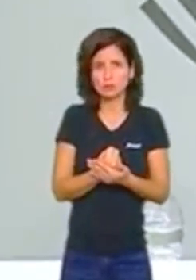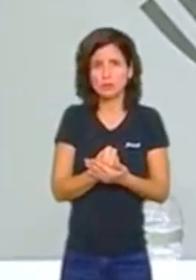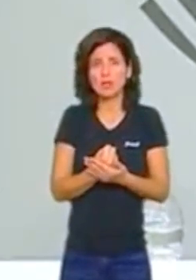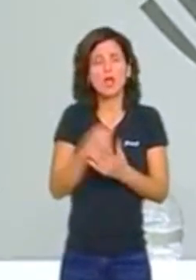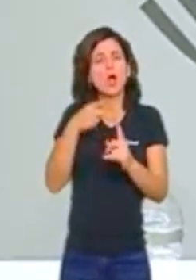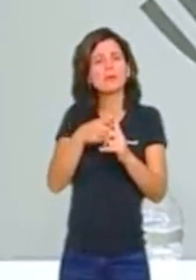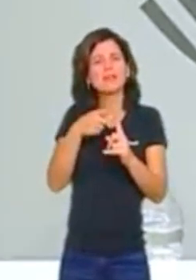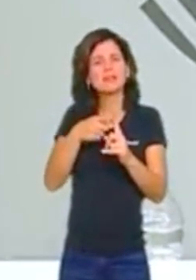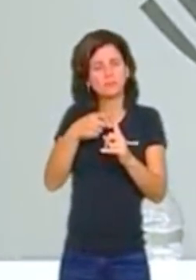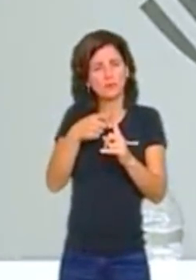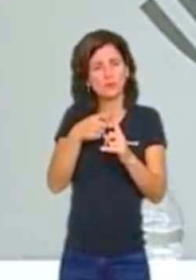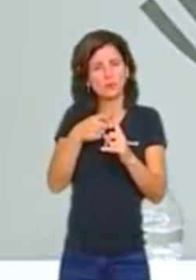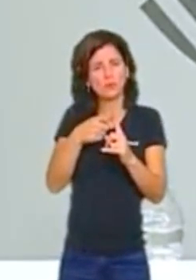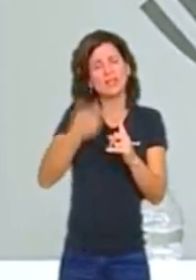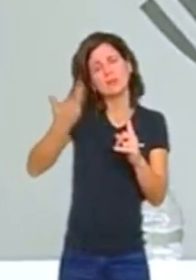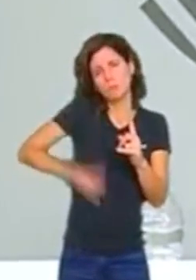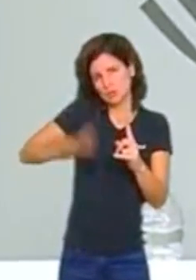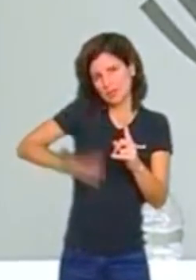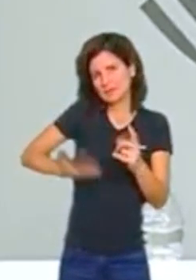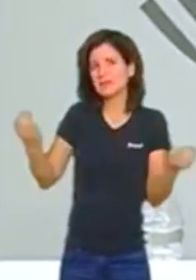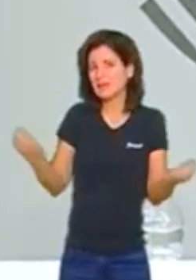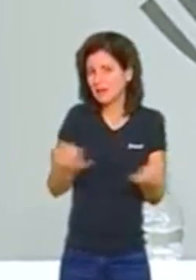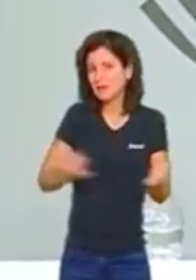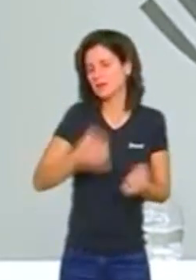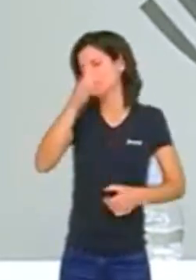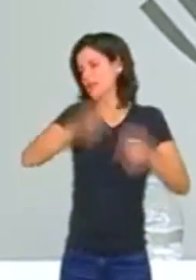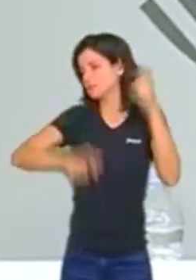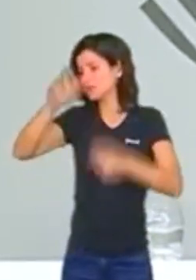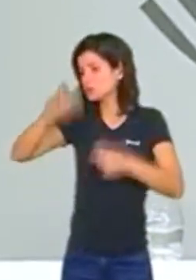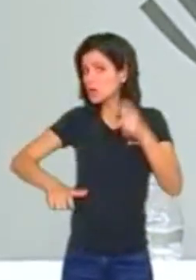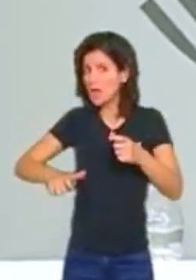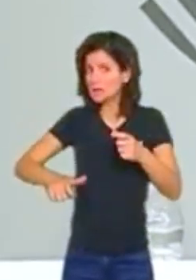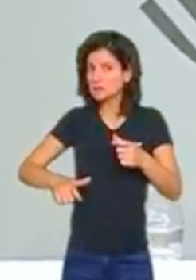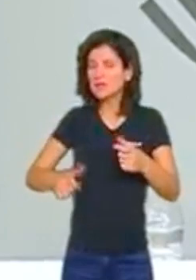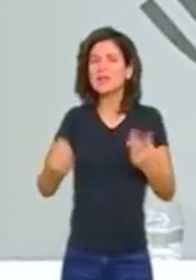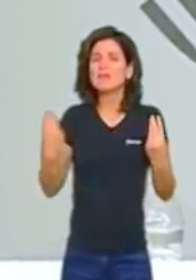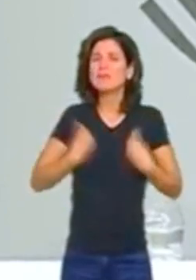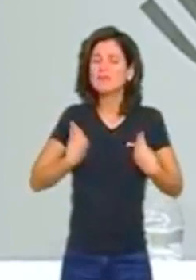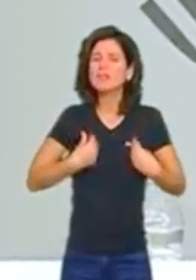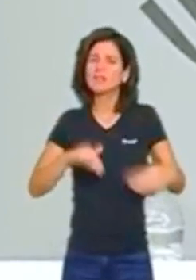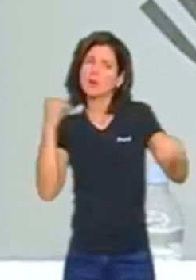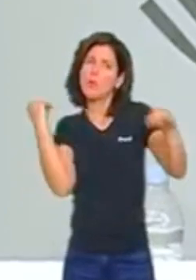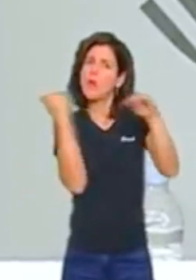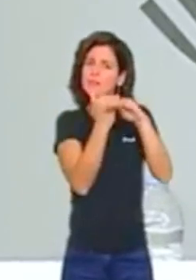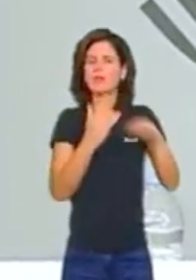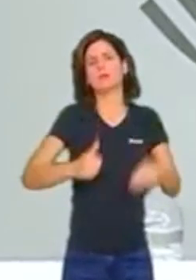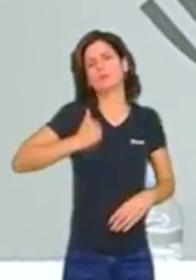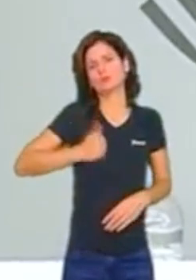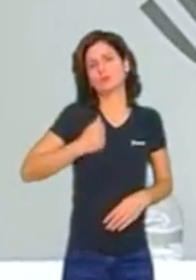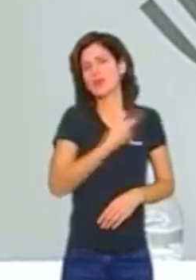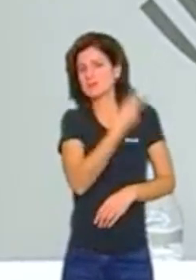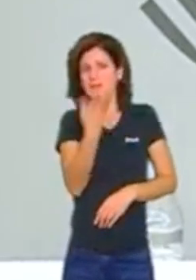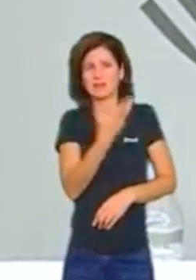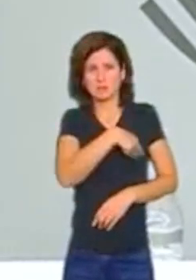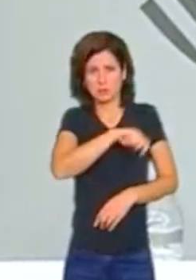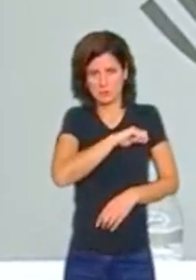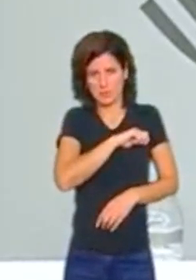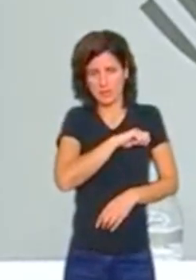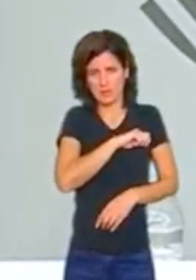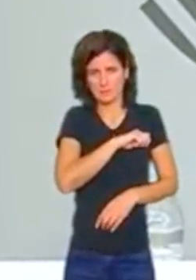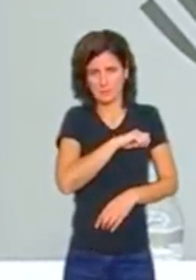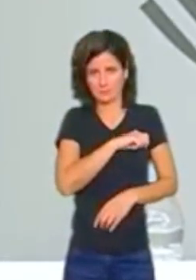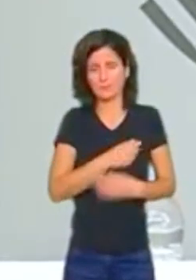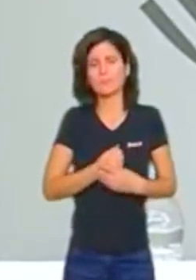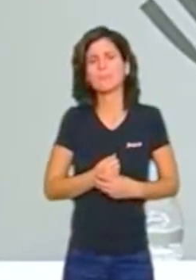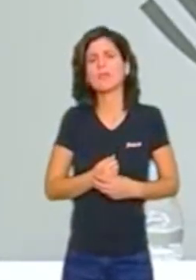causa, que és que els valencians i valencianes puguem viure en igualtat d'oportunitats que la resta d'espanyols.